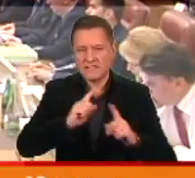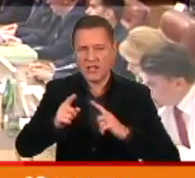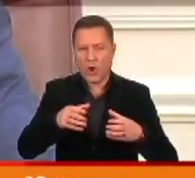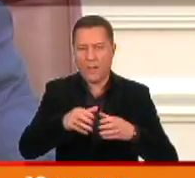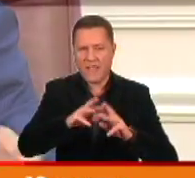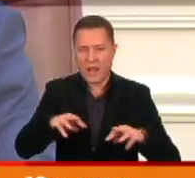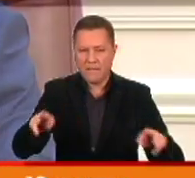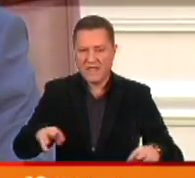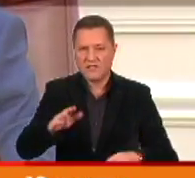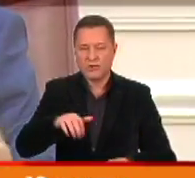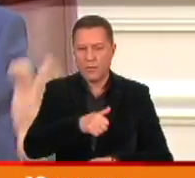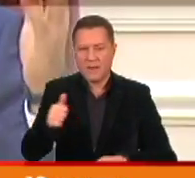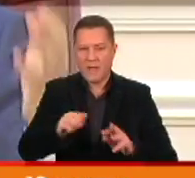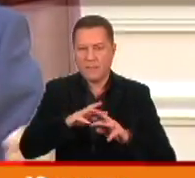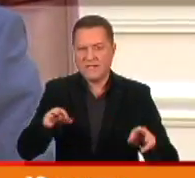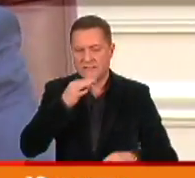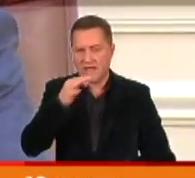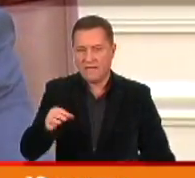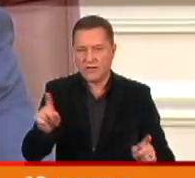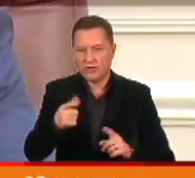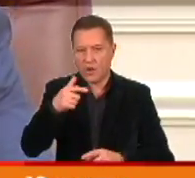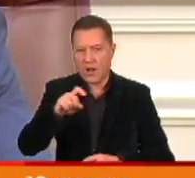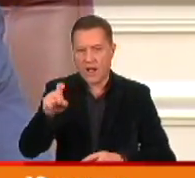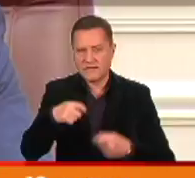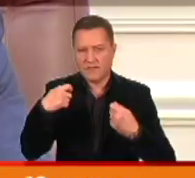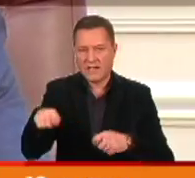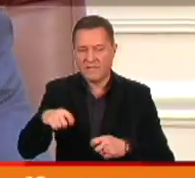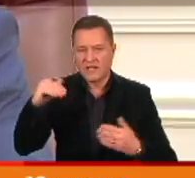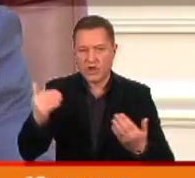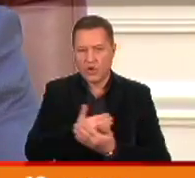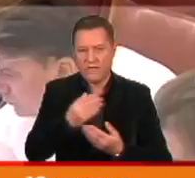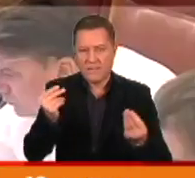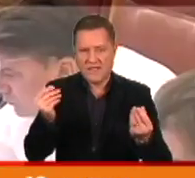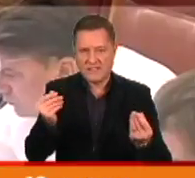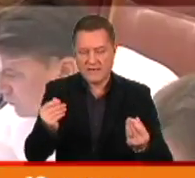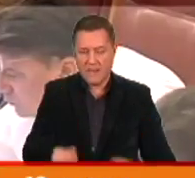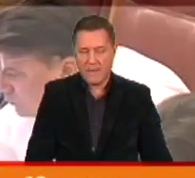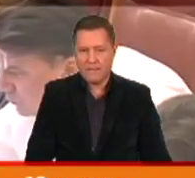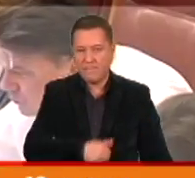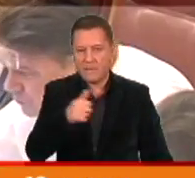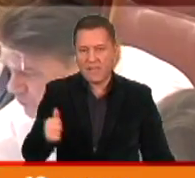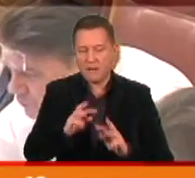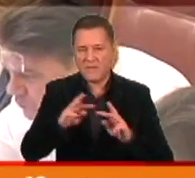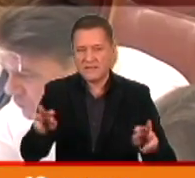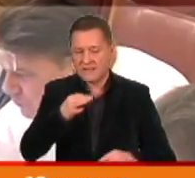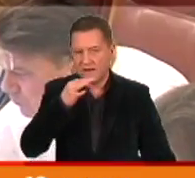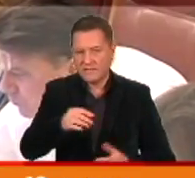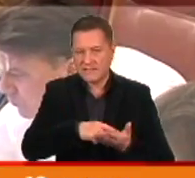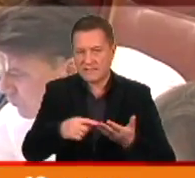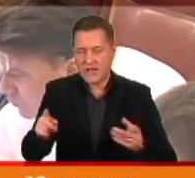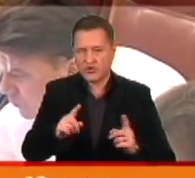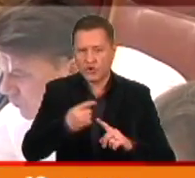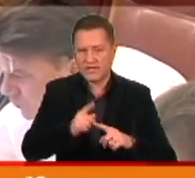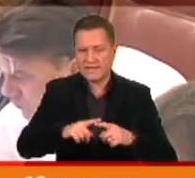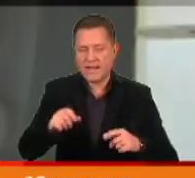міністрів Володимир Гройсман заявив, газ для населення продаватимуть за новими цінами. Прем'єр зазначив, що це рішення